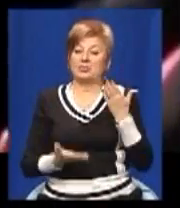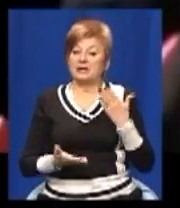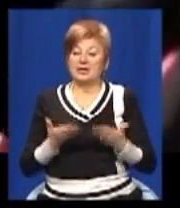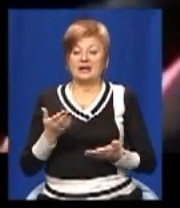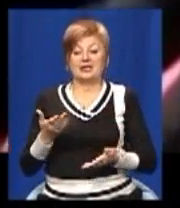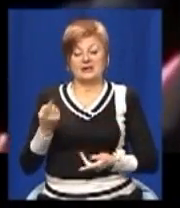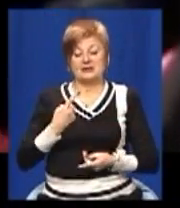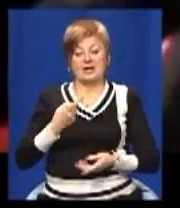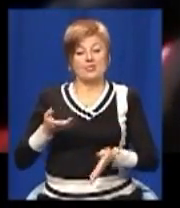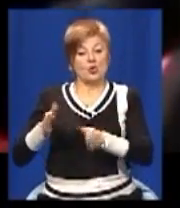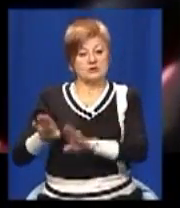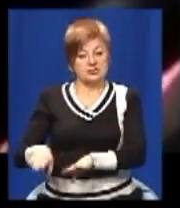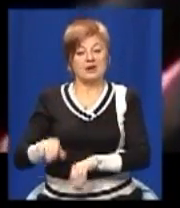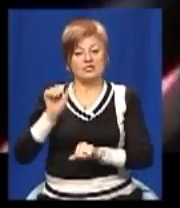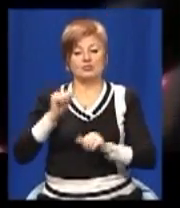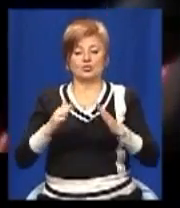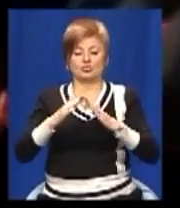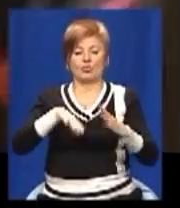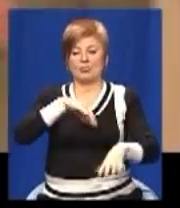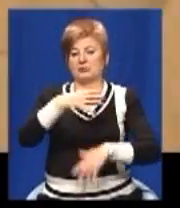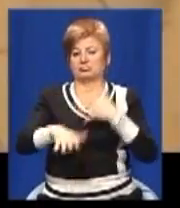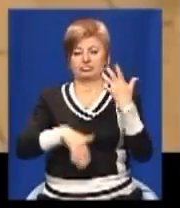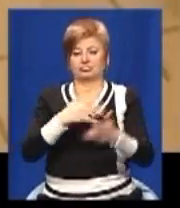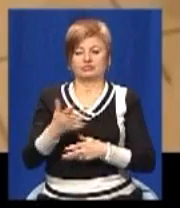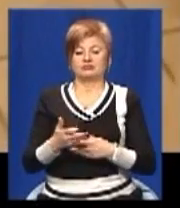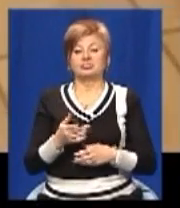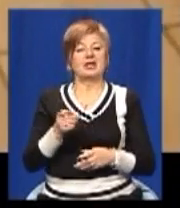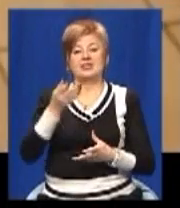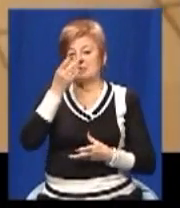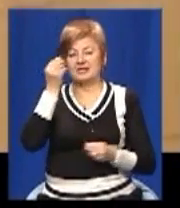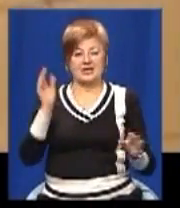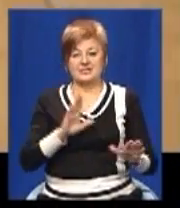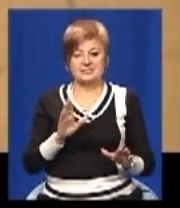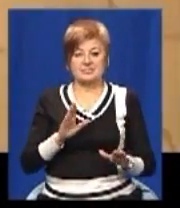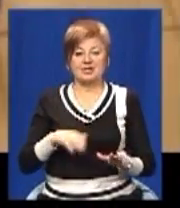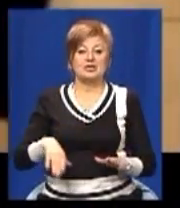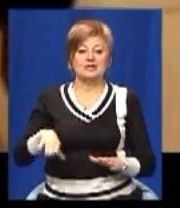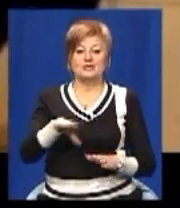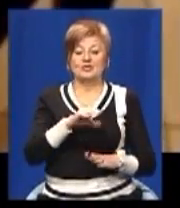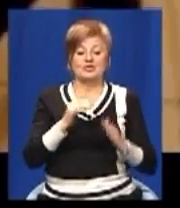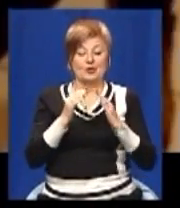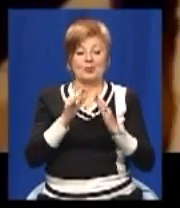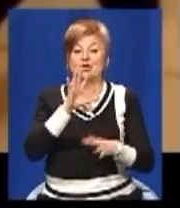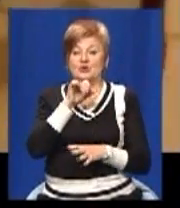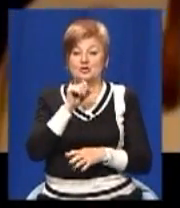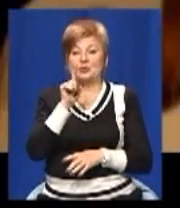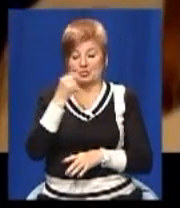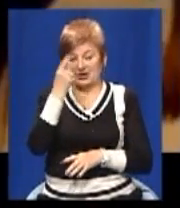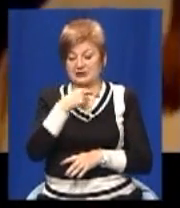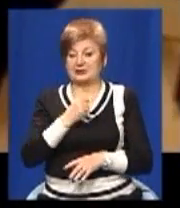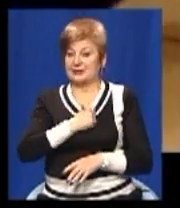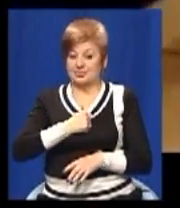на самоті, вони можуть перевернути все шкереберть. Друзі, не забувайте, що всі домашні песики, навіть такі грізні на